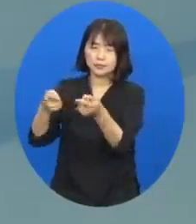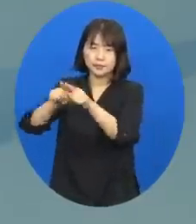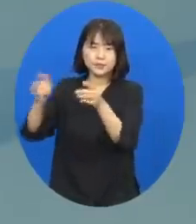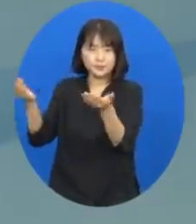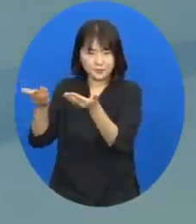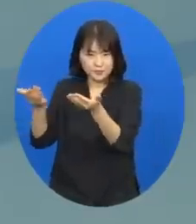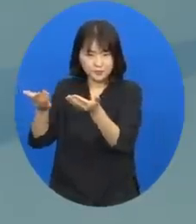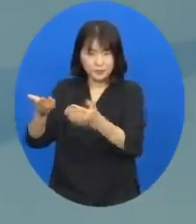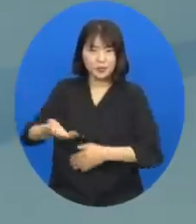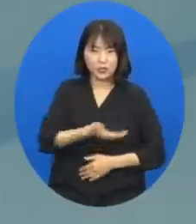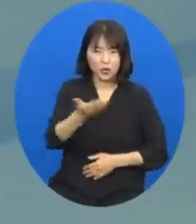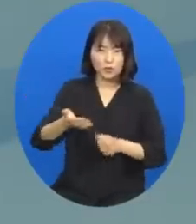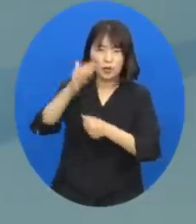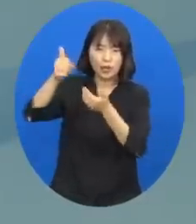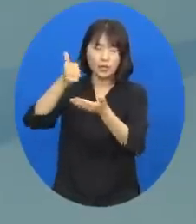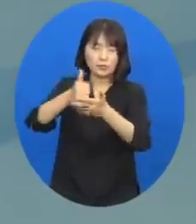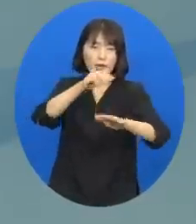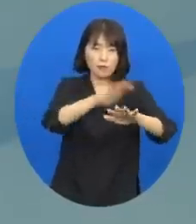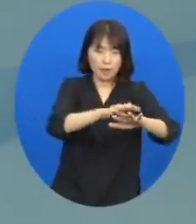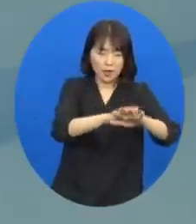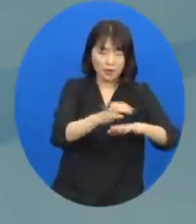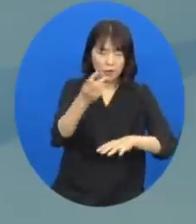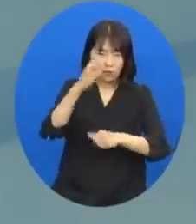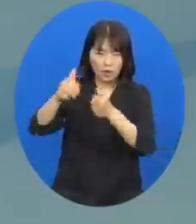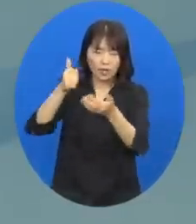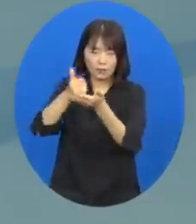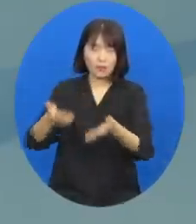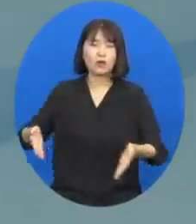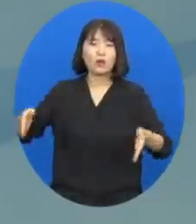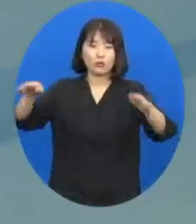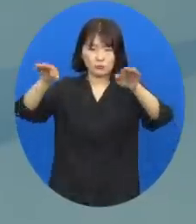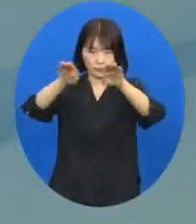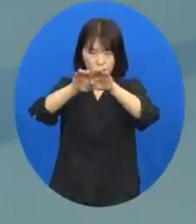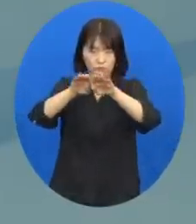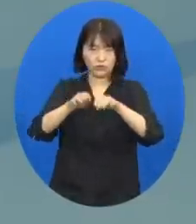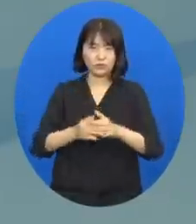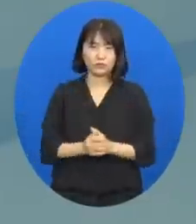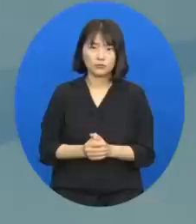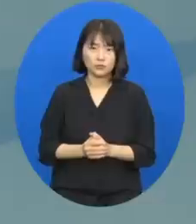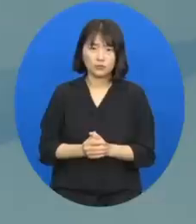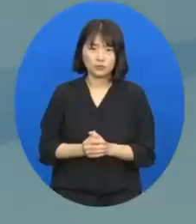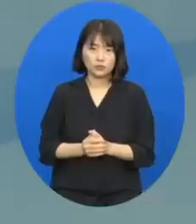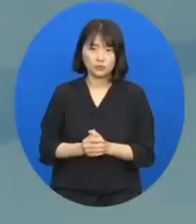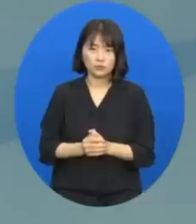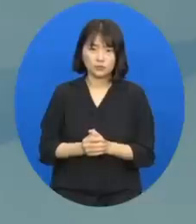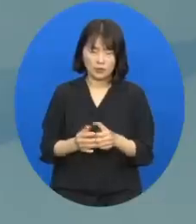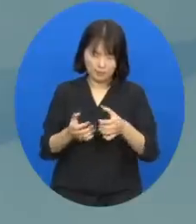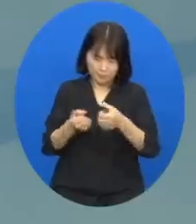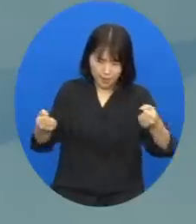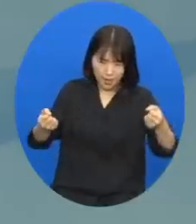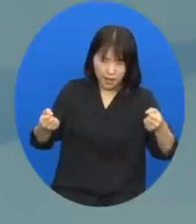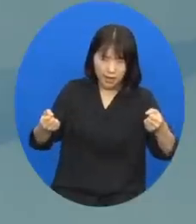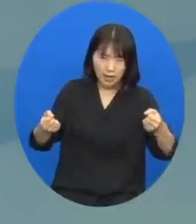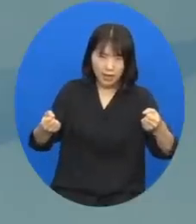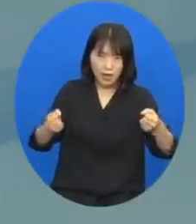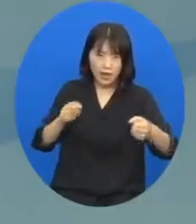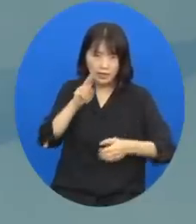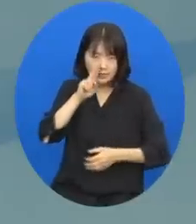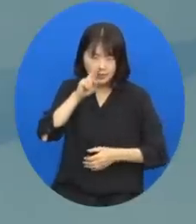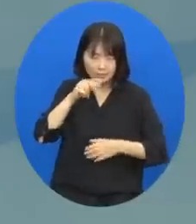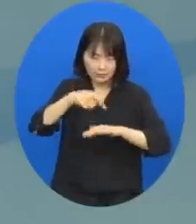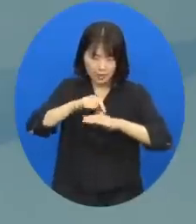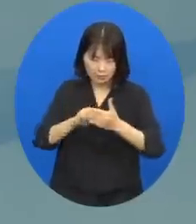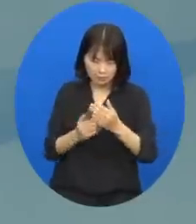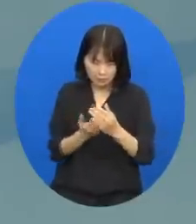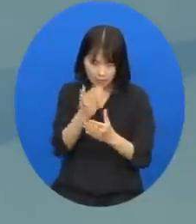여러분 하나님의 바치며 하나님의 건물입니다 이렇게 갈라 놓으려고 하는 시기심이 들어왔을 때 마귀에게 뭐라고 되다